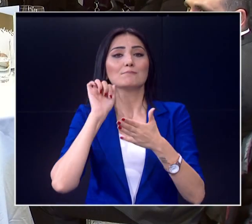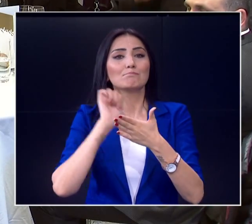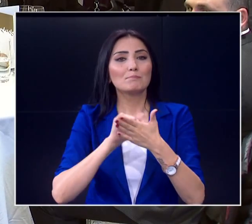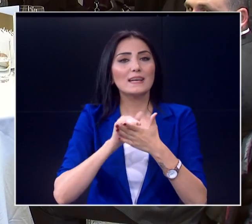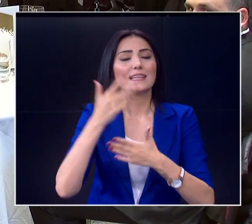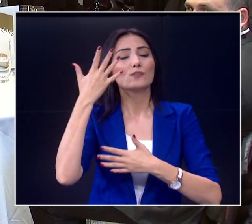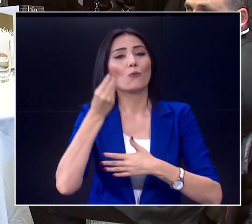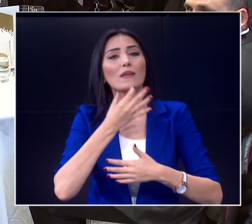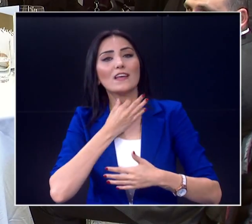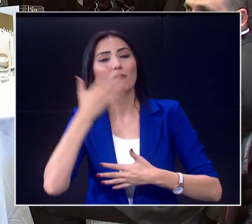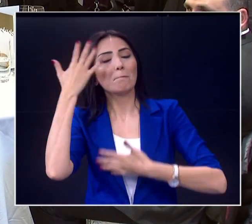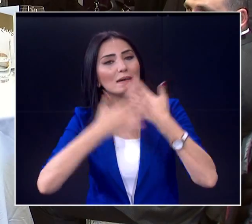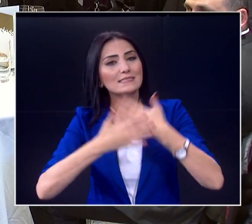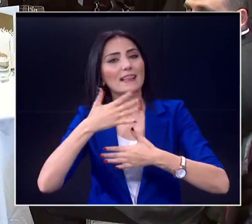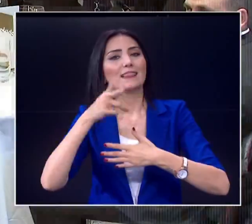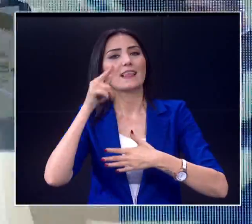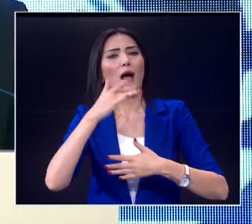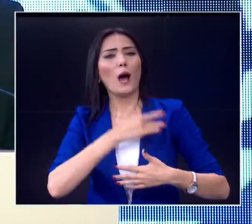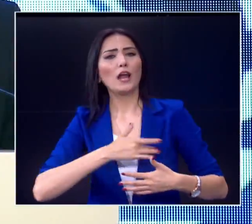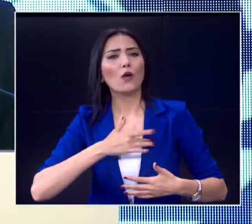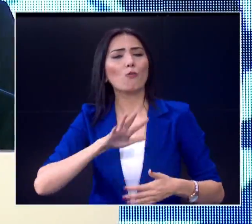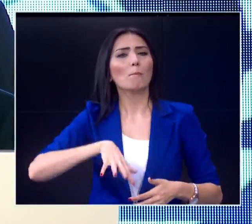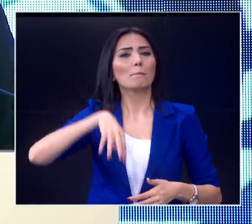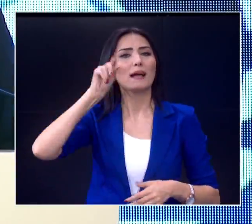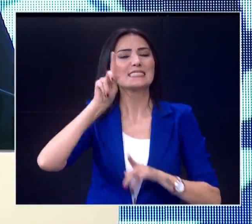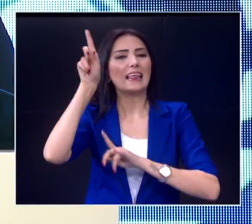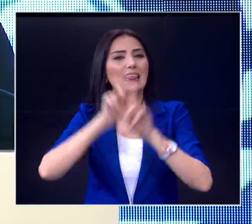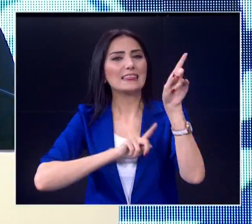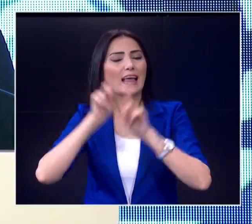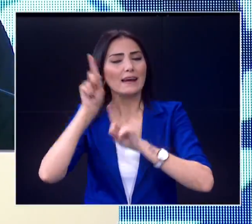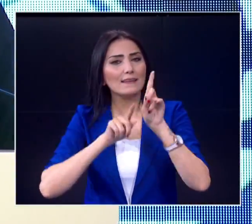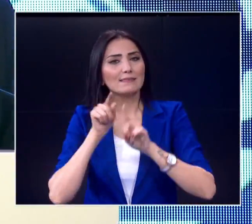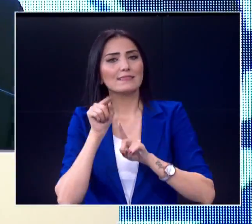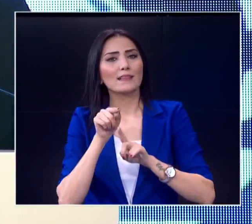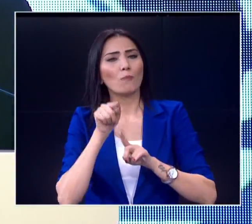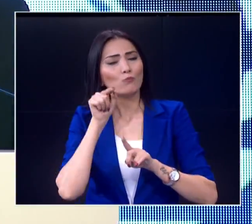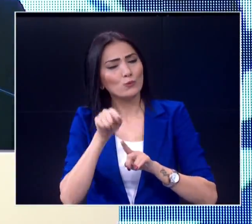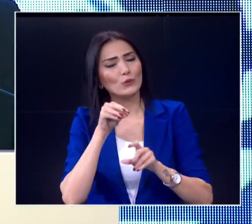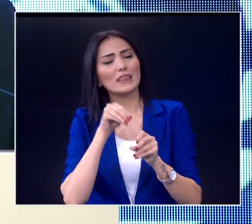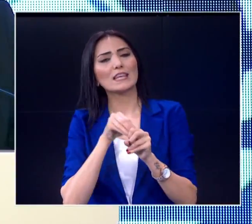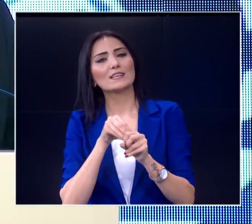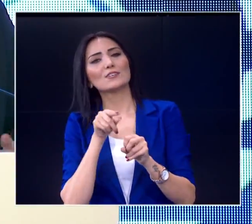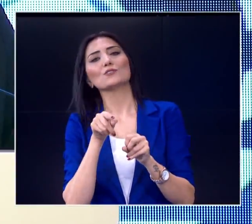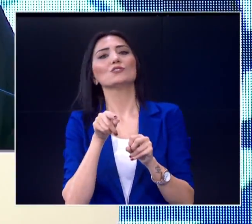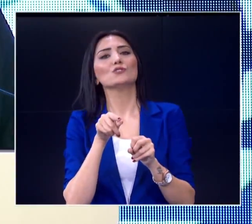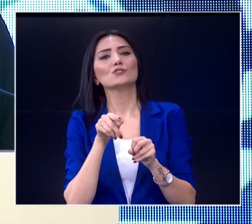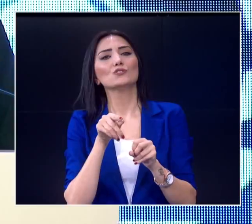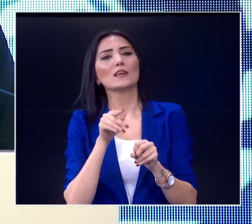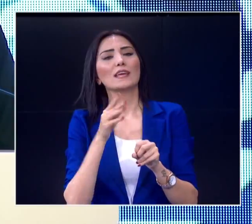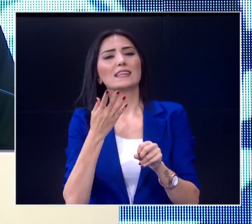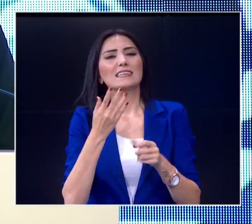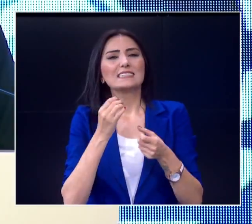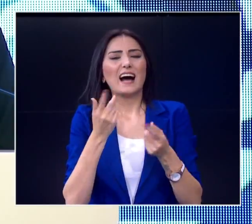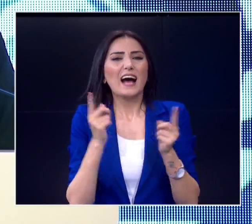basının, televizyonların, Anadolu merkezli internet sitelerinin bu açıdan kıt